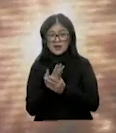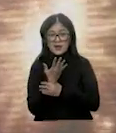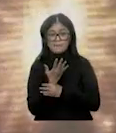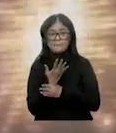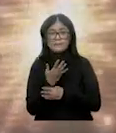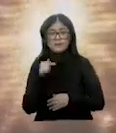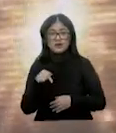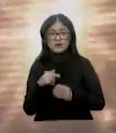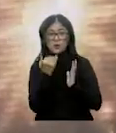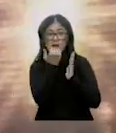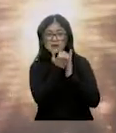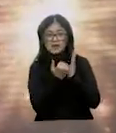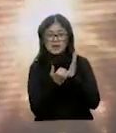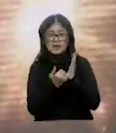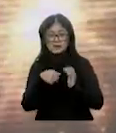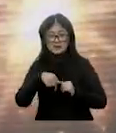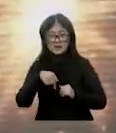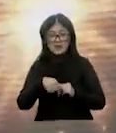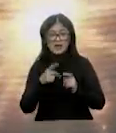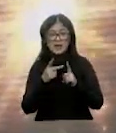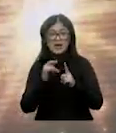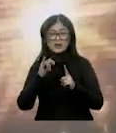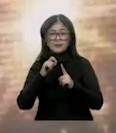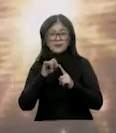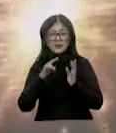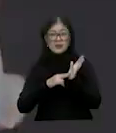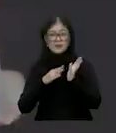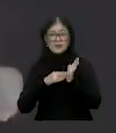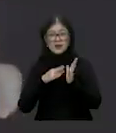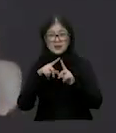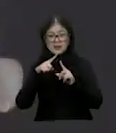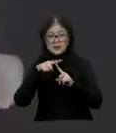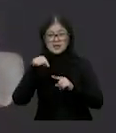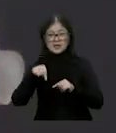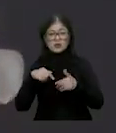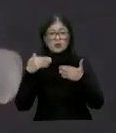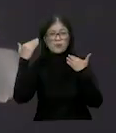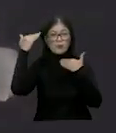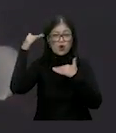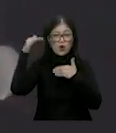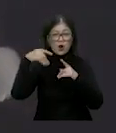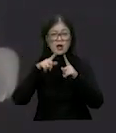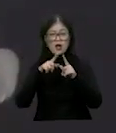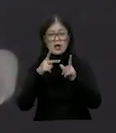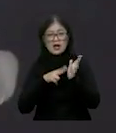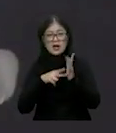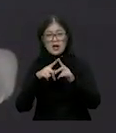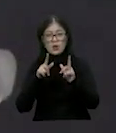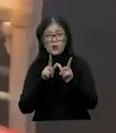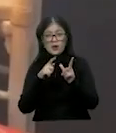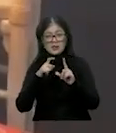menjadi event yang kini tengah digelar Hypermart di Grand Atrium Supermall Karawaci Tangerang. Mulai 28 November hingga 3